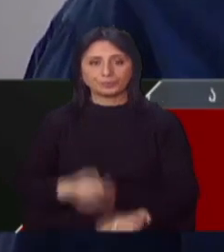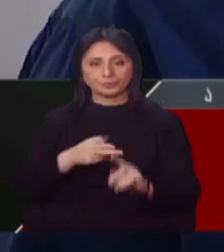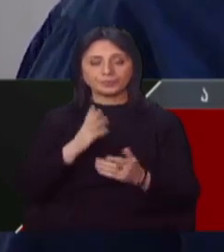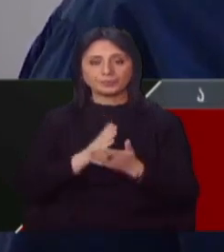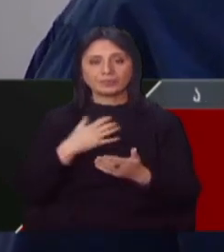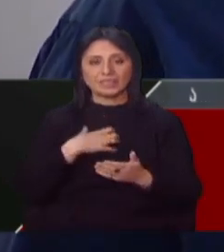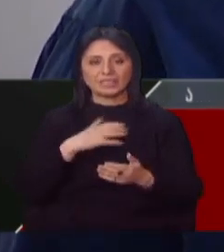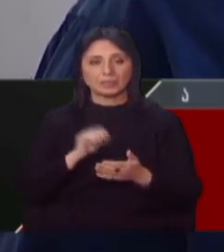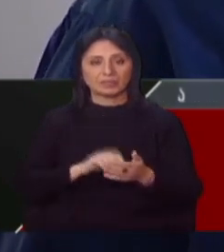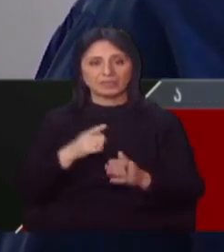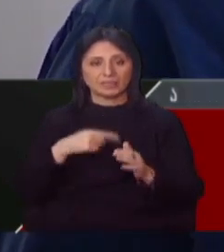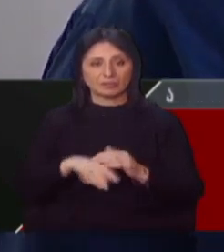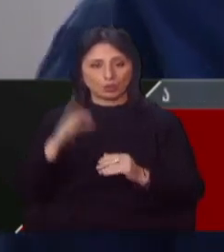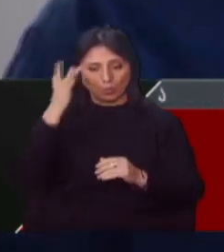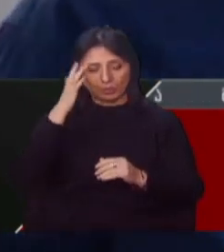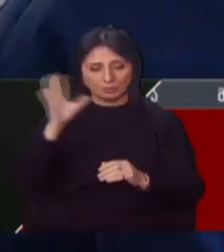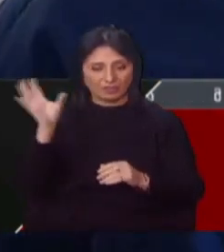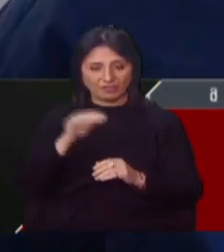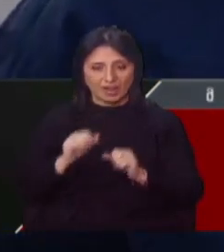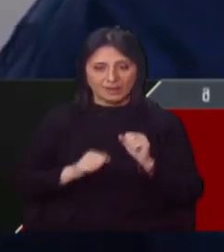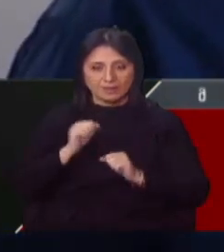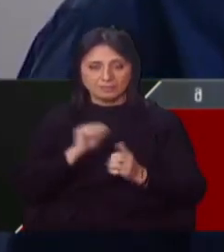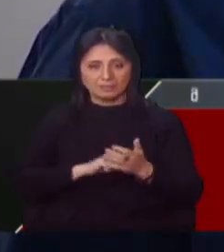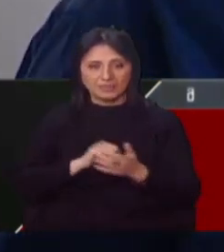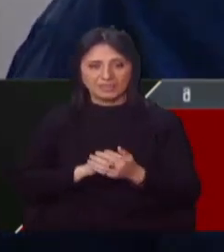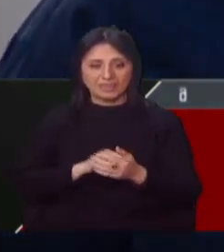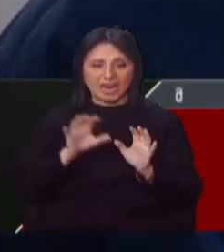არის ძირითადი მიზეზი რის გამოც ოცნება ყველანაირი